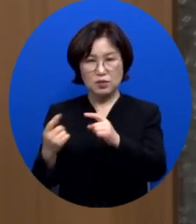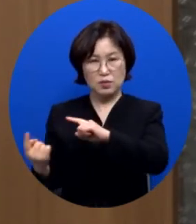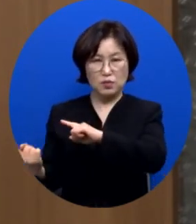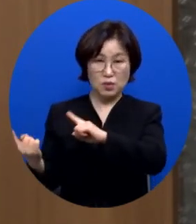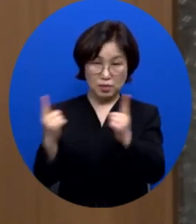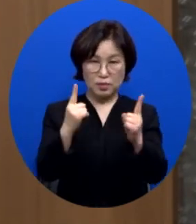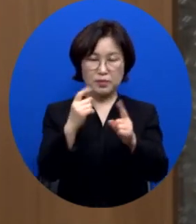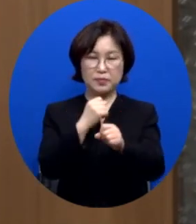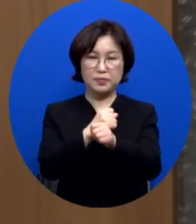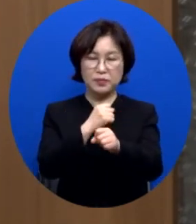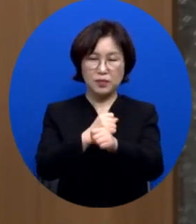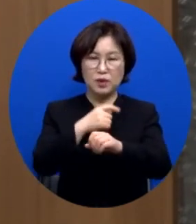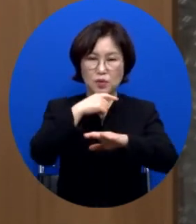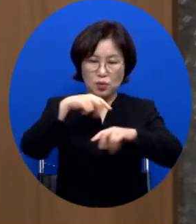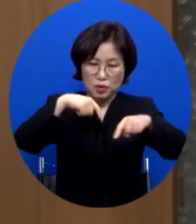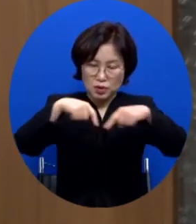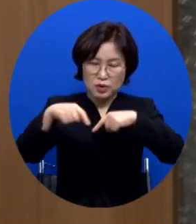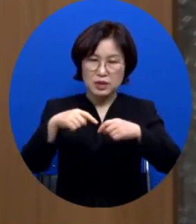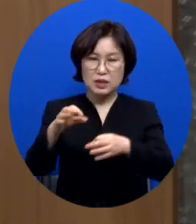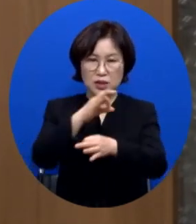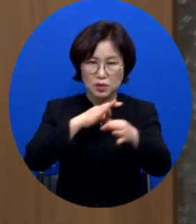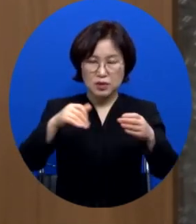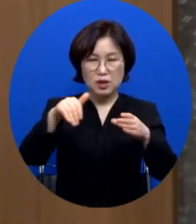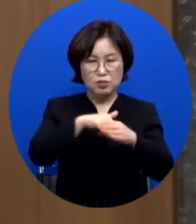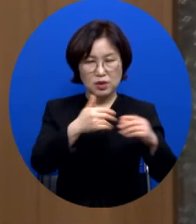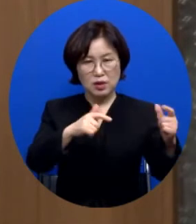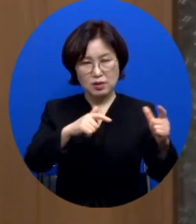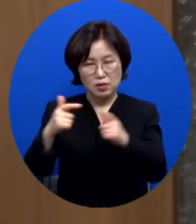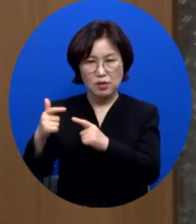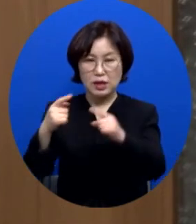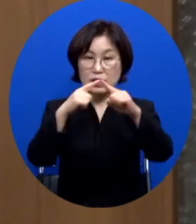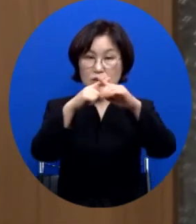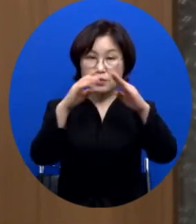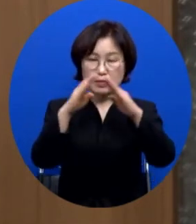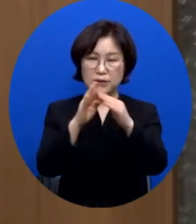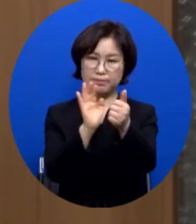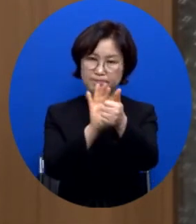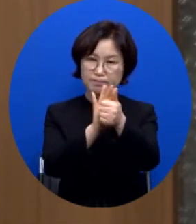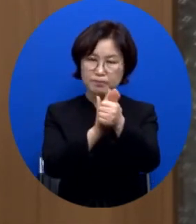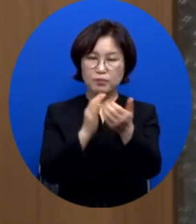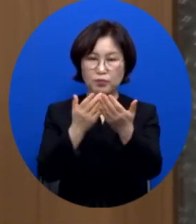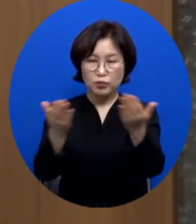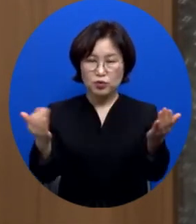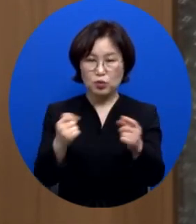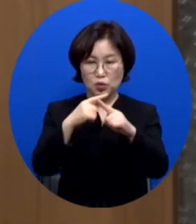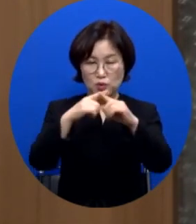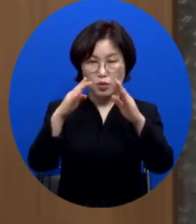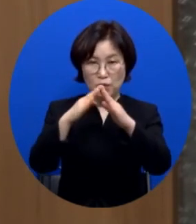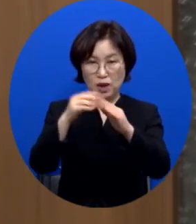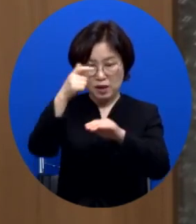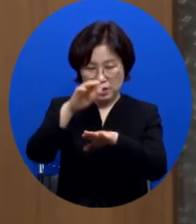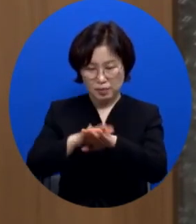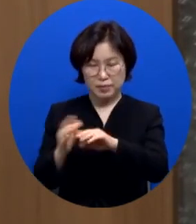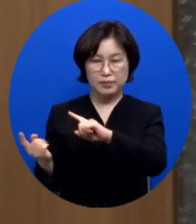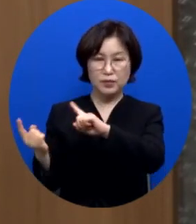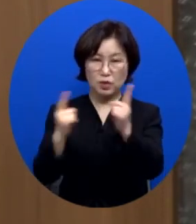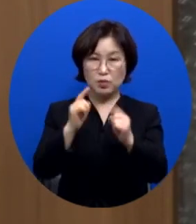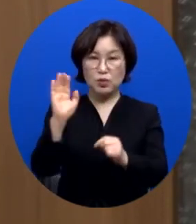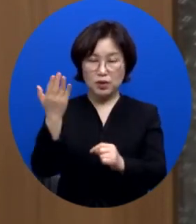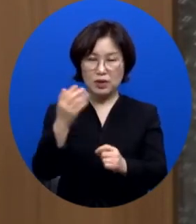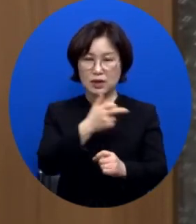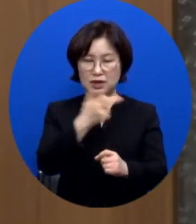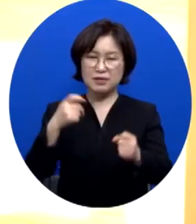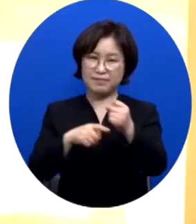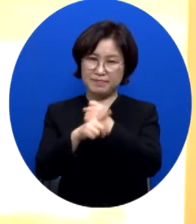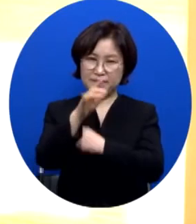회복하고 정치, 경제, 문화를 교회가 좀 돕고 교회는 예배 회복을 이루는데 큰 의미를